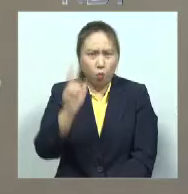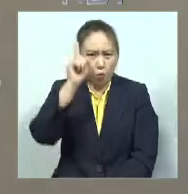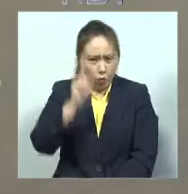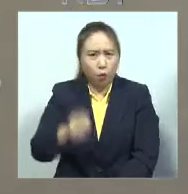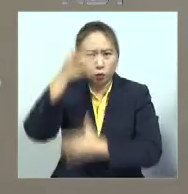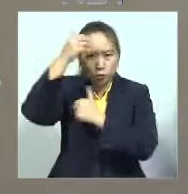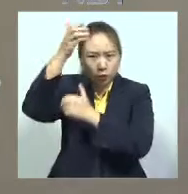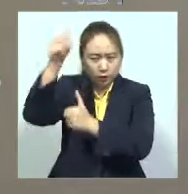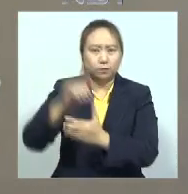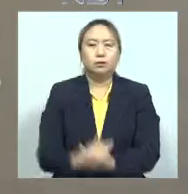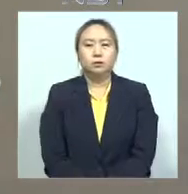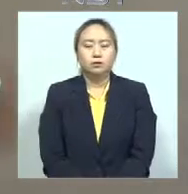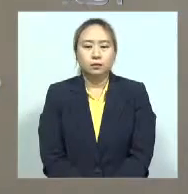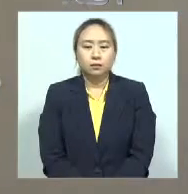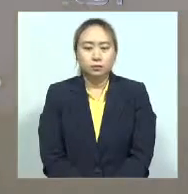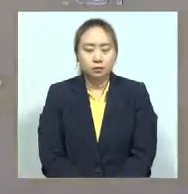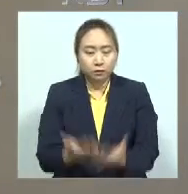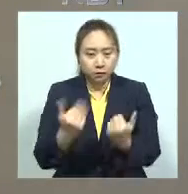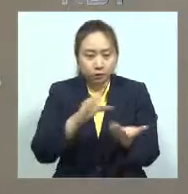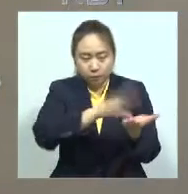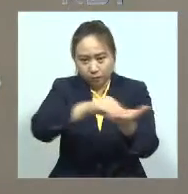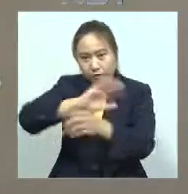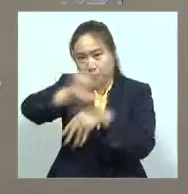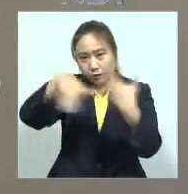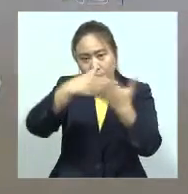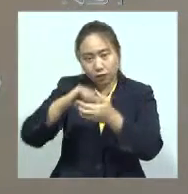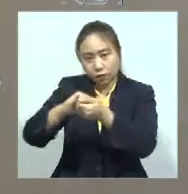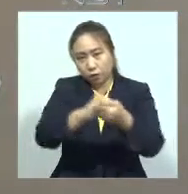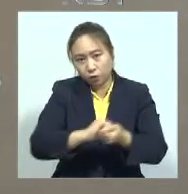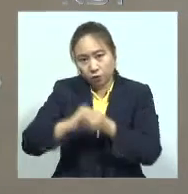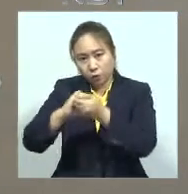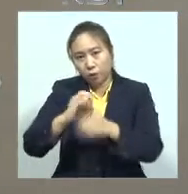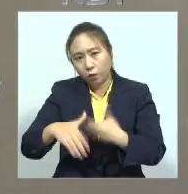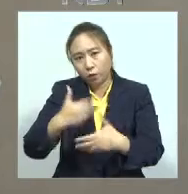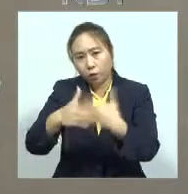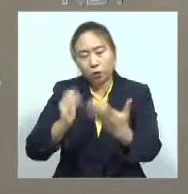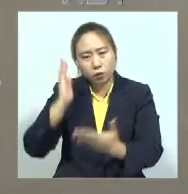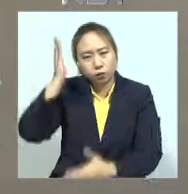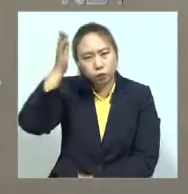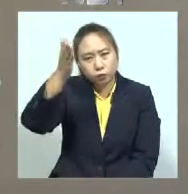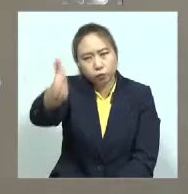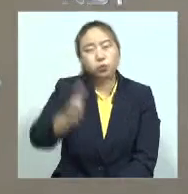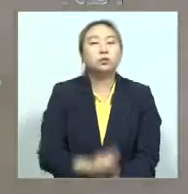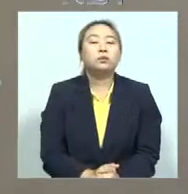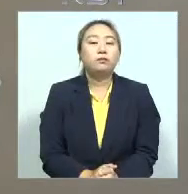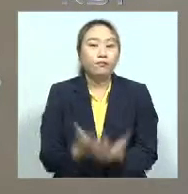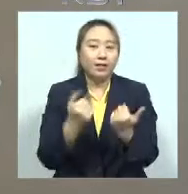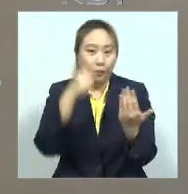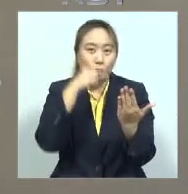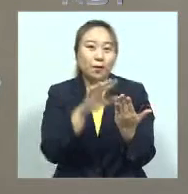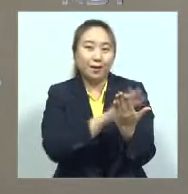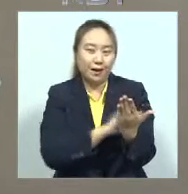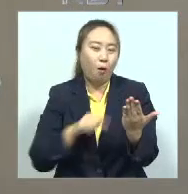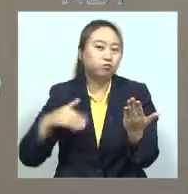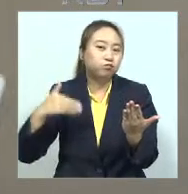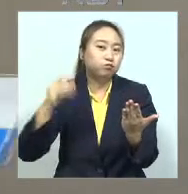นี้นะมันรวบรวมทั้งหมดเลยนะร่วมมือร่วมใจก้าวไกลสู่ความยั่งยืนอันนี้คืออนาคตของประเทศไ